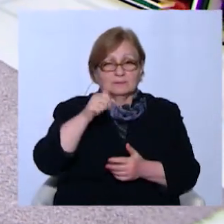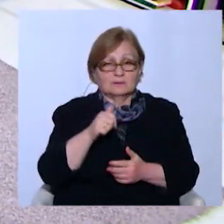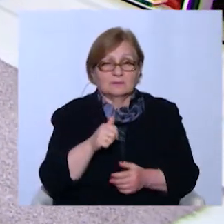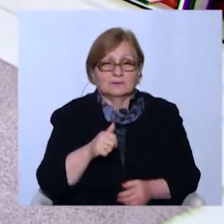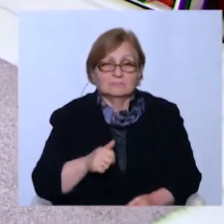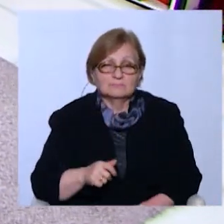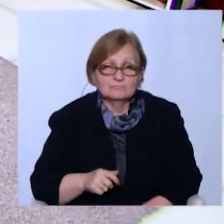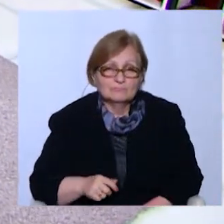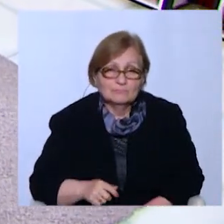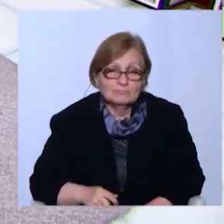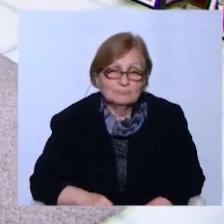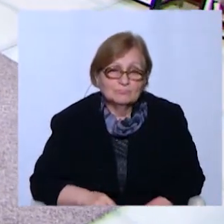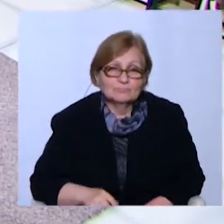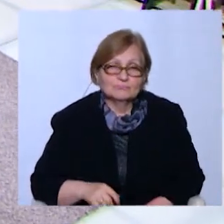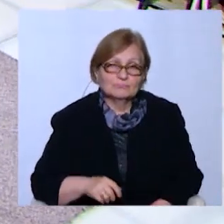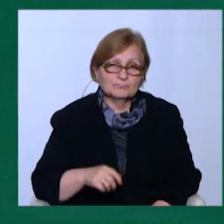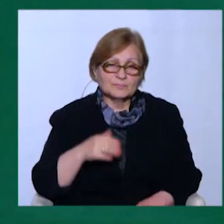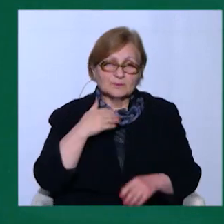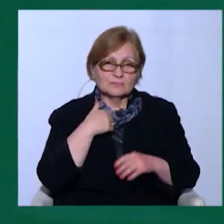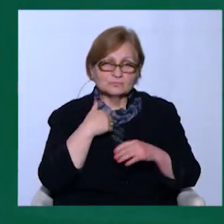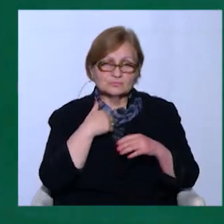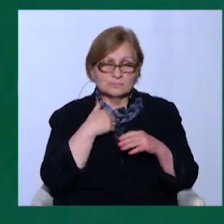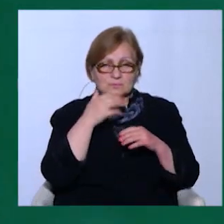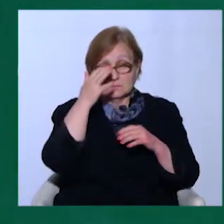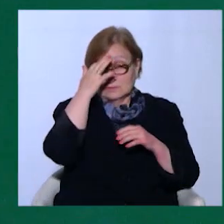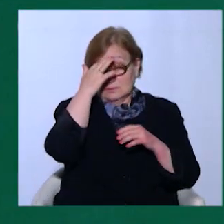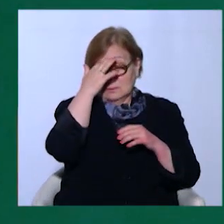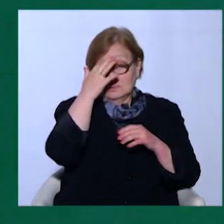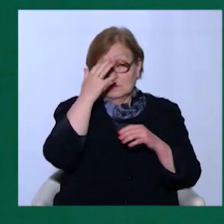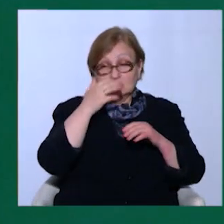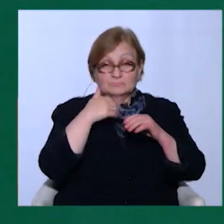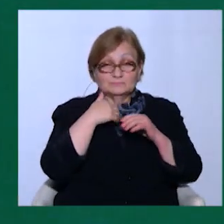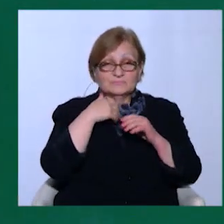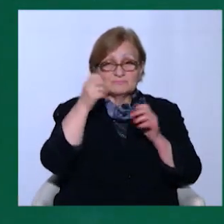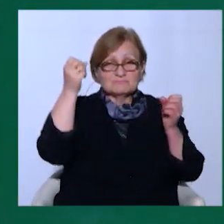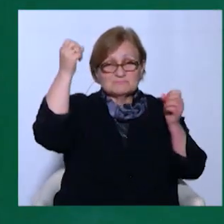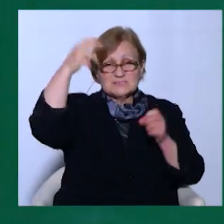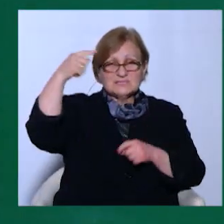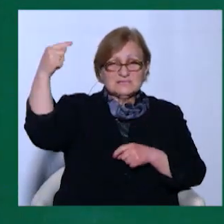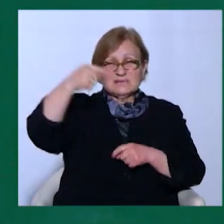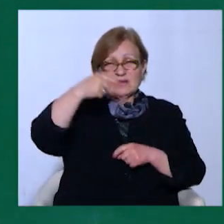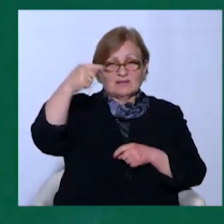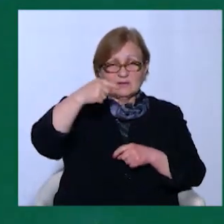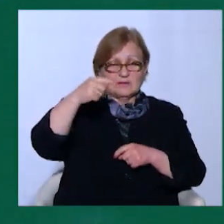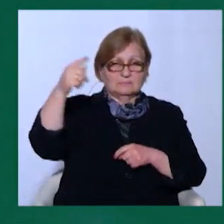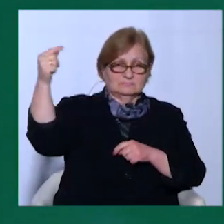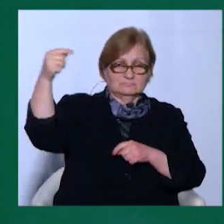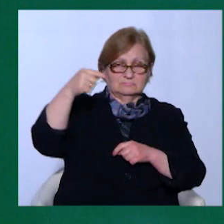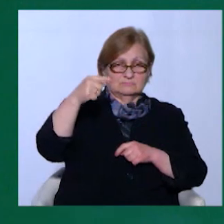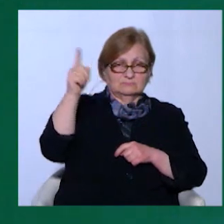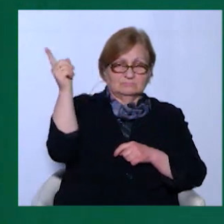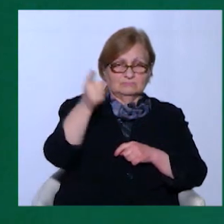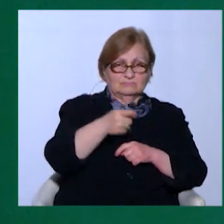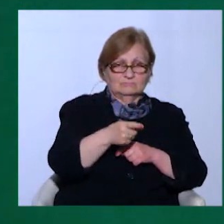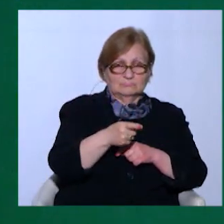მზის ბავშვობაში ხო ესე ხატავთ ხოლმე, ესე ბუნებრივად, ხო? ანუ თვითონ ვიცით, რომ მზის სხივები პარალელურად მიდის. ანუ მზის სხივები წამოვიდა